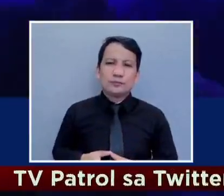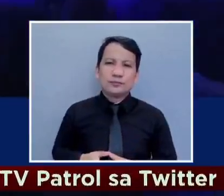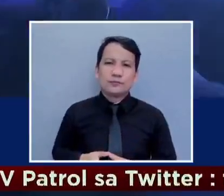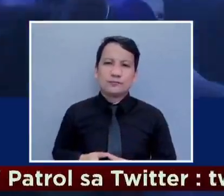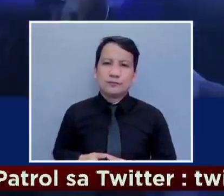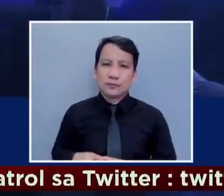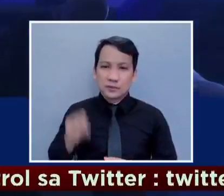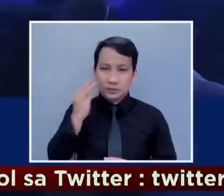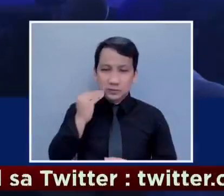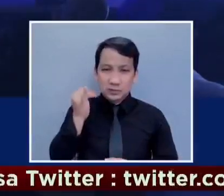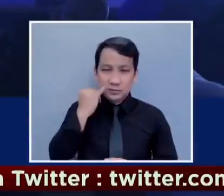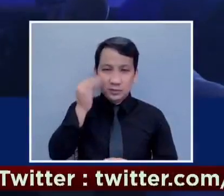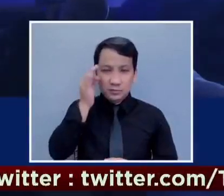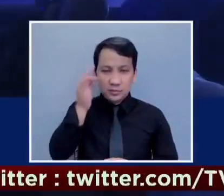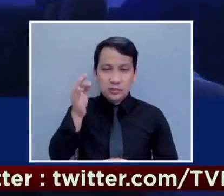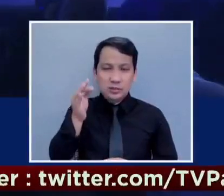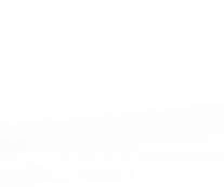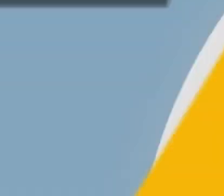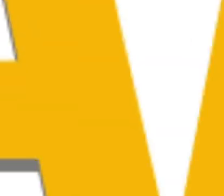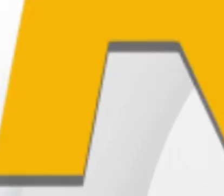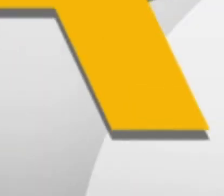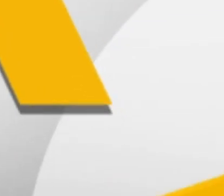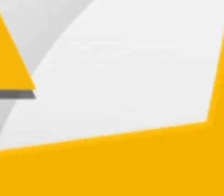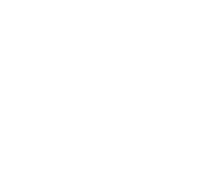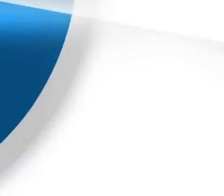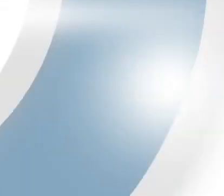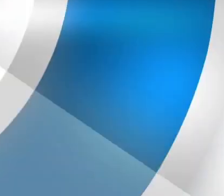MJ Felipe, ABS-CBN News.